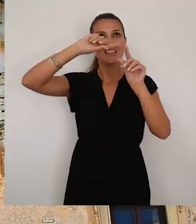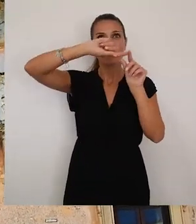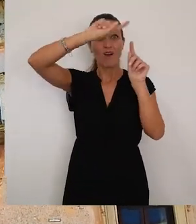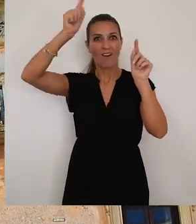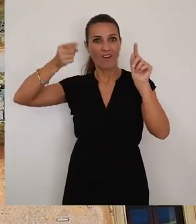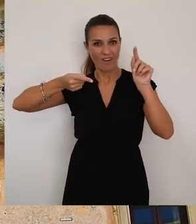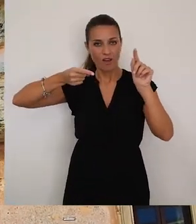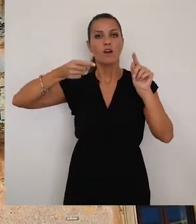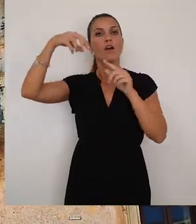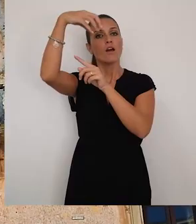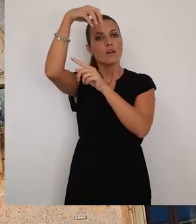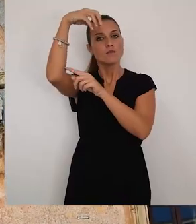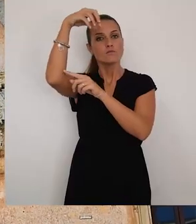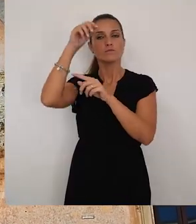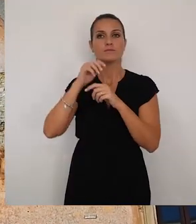all'edificio.